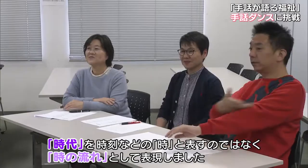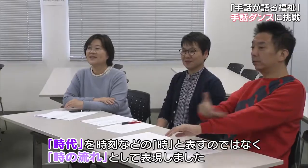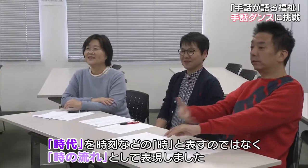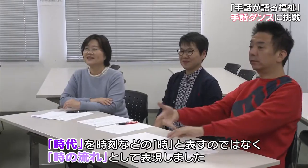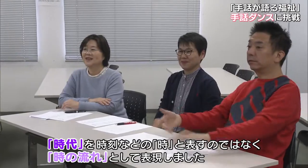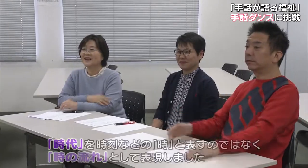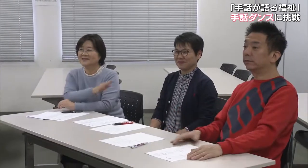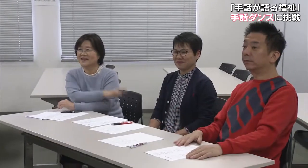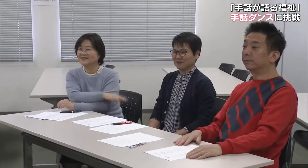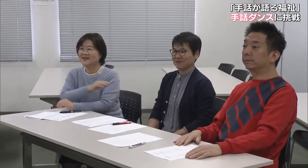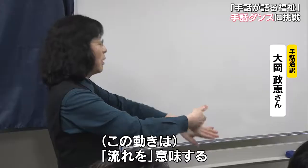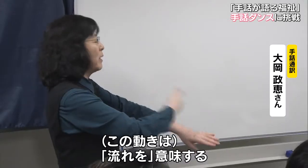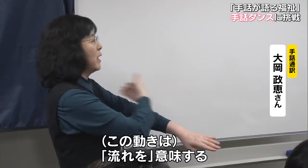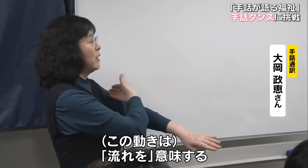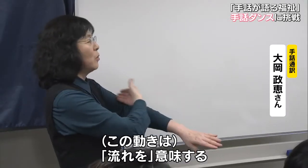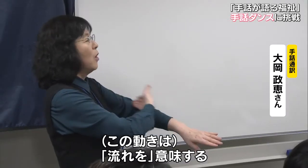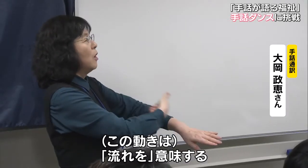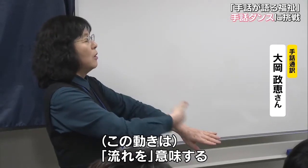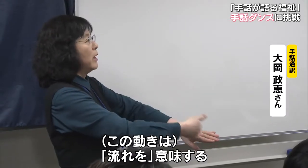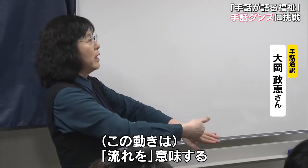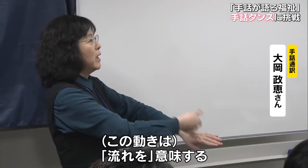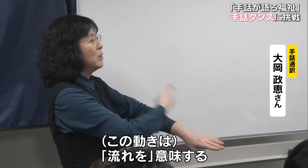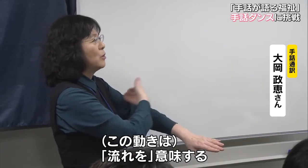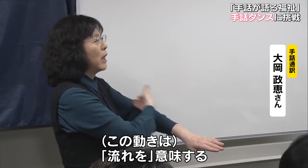しました。 これはね、